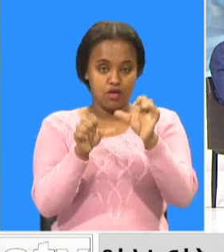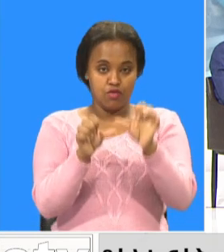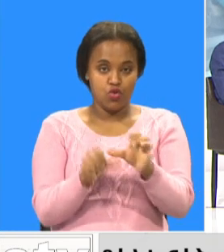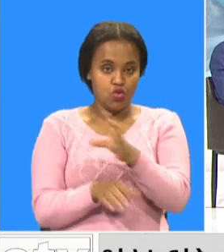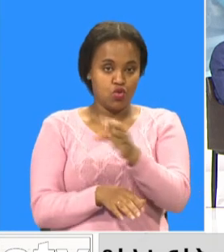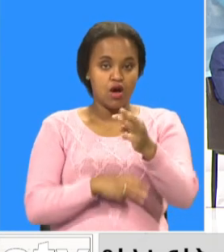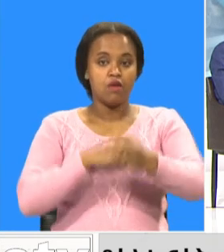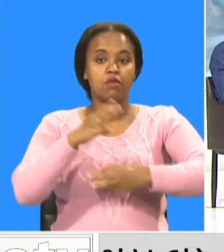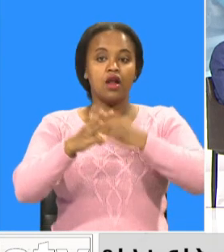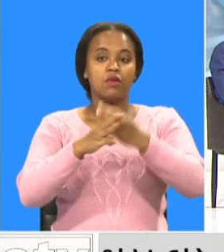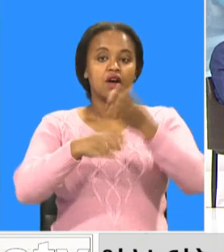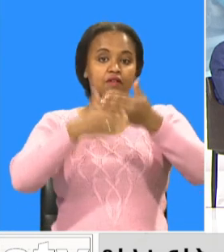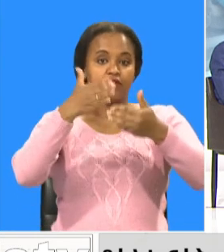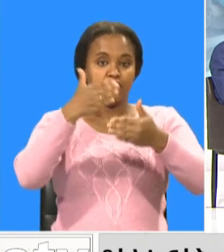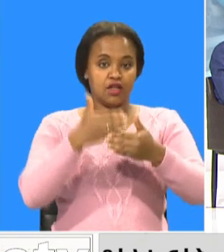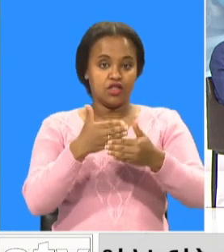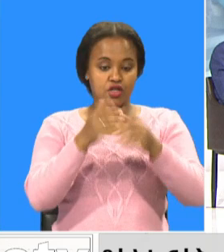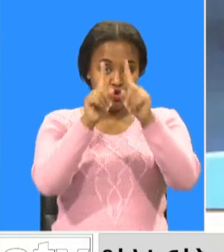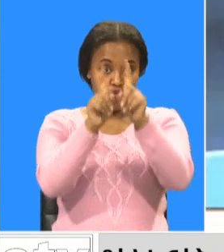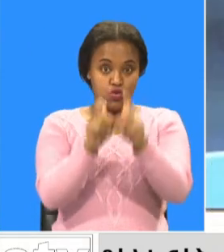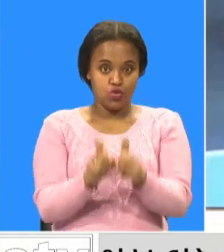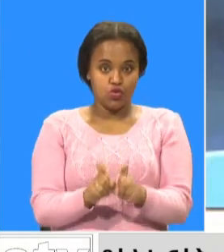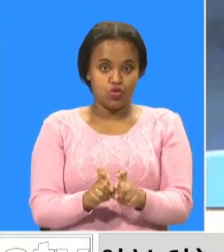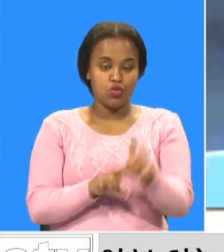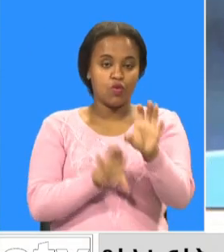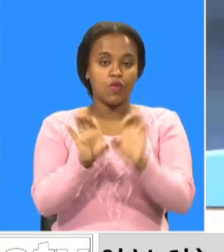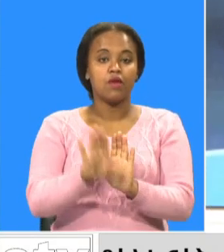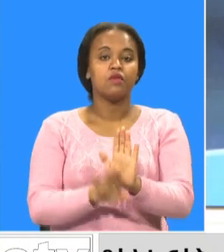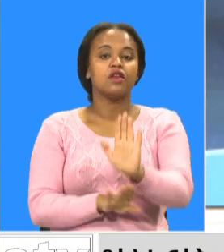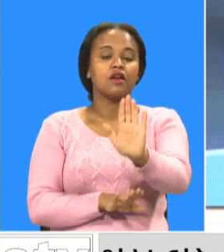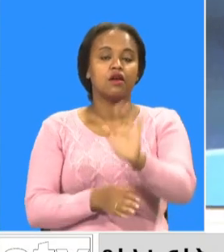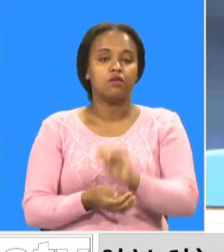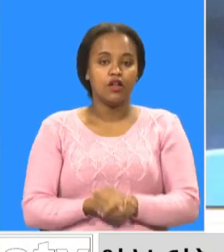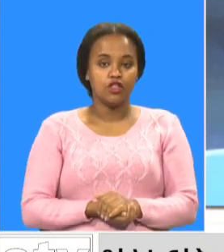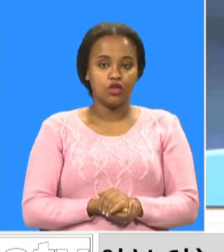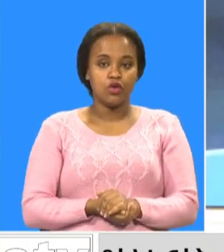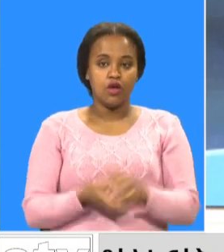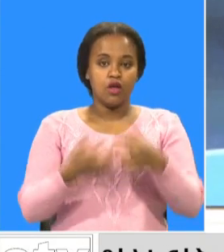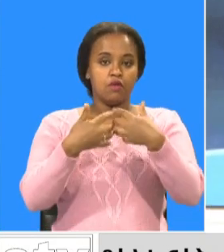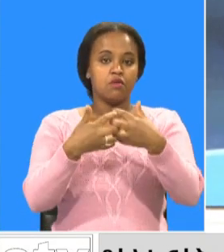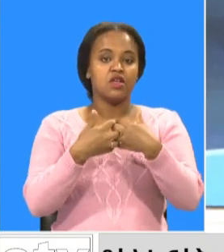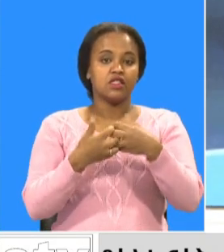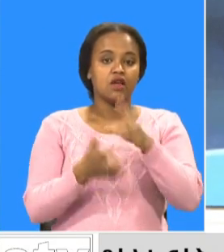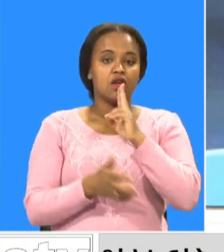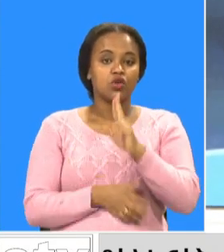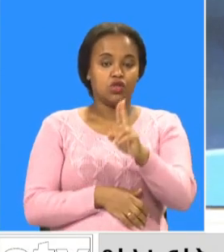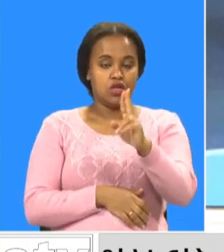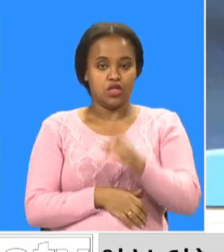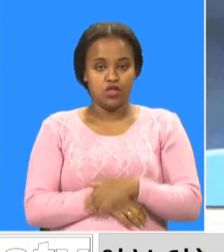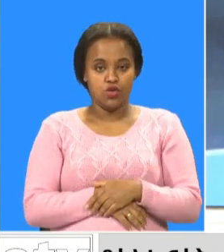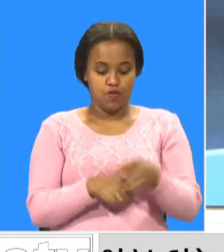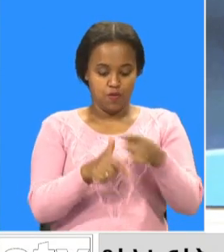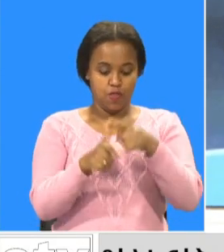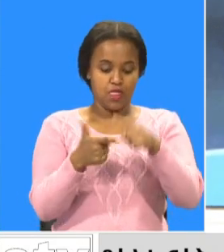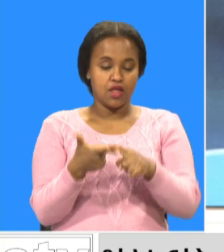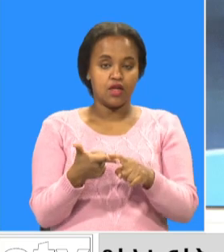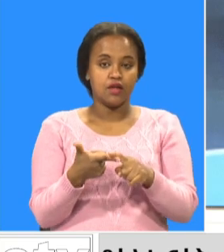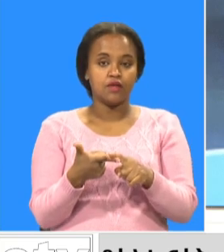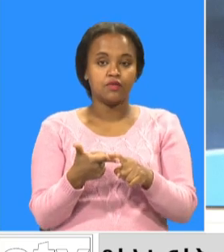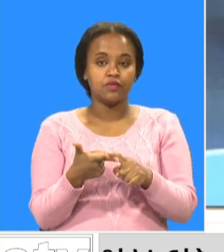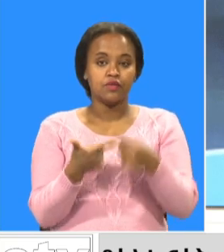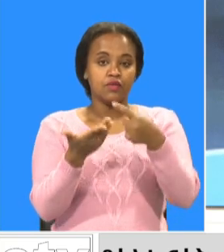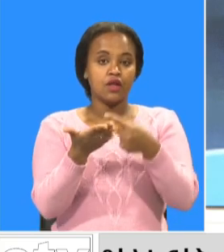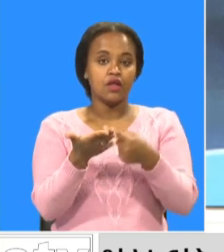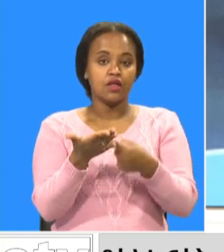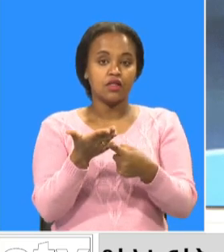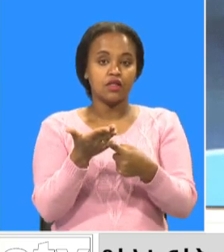በዓለም አቀፍ ደረጃም ቁጥጥሩ የሚደረግባቸው መሳሪያዎች ናቸው። እንግዲህ